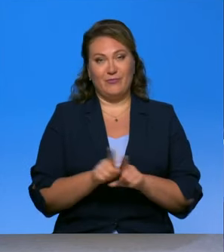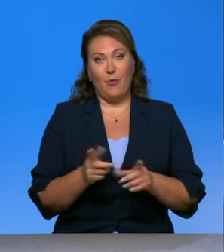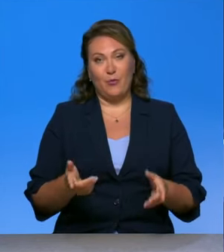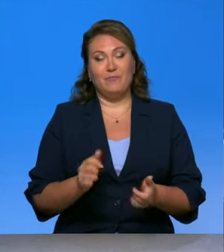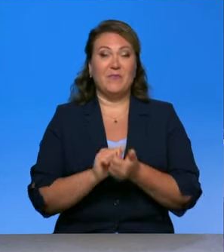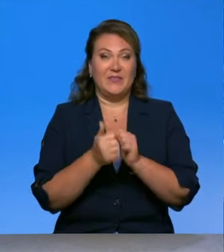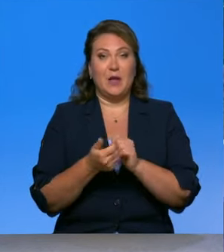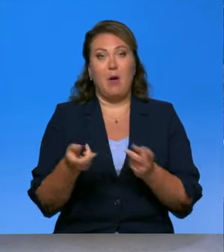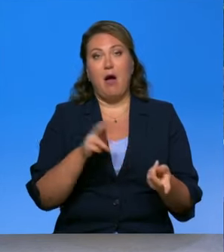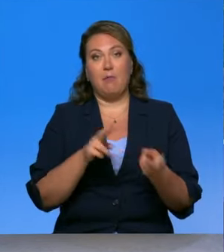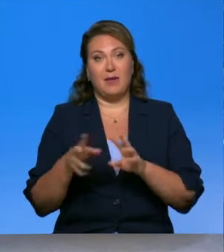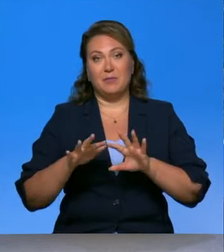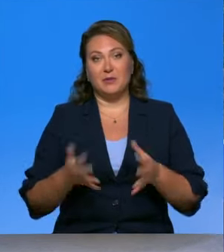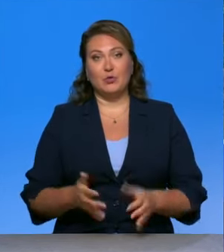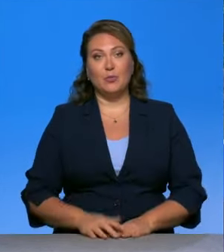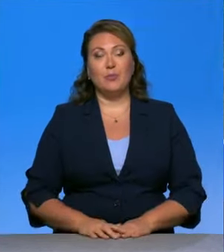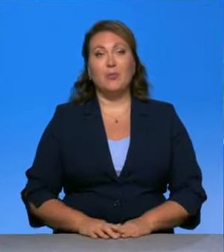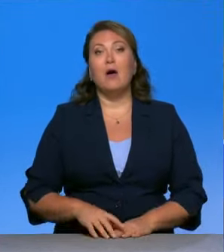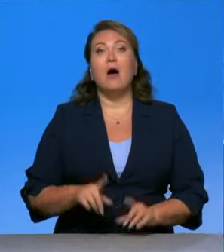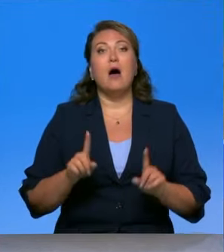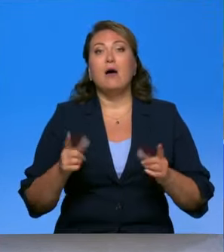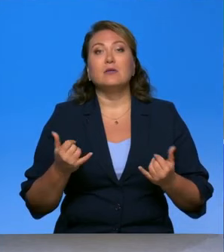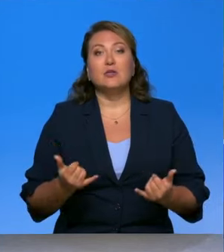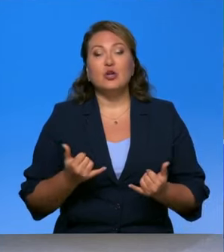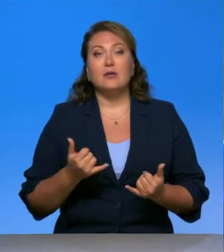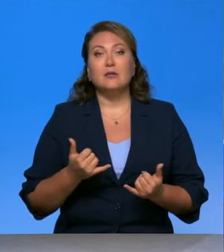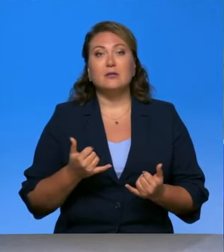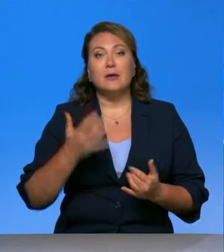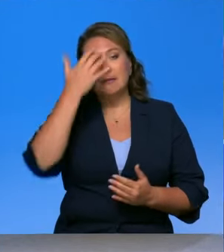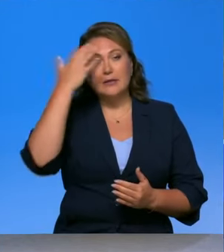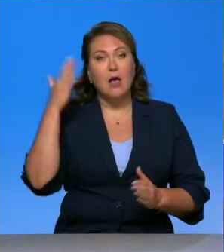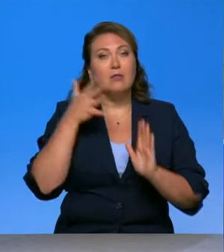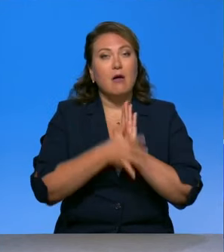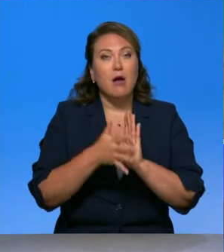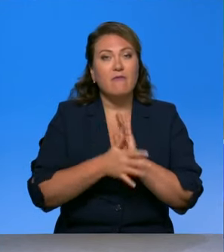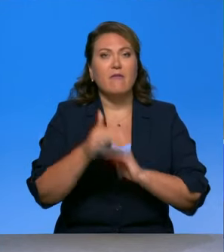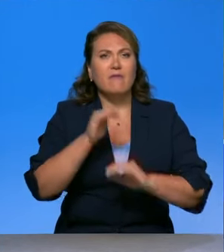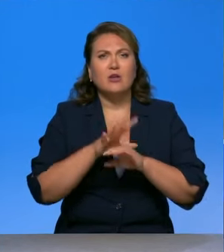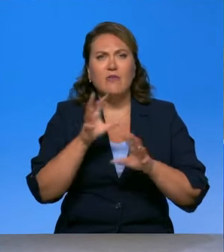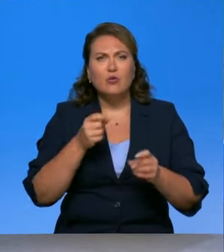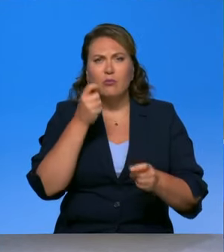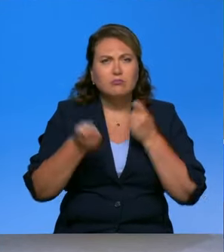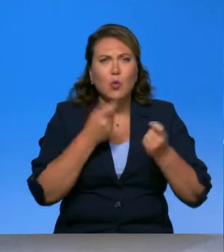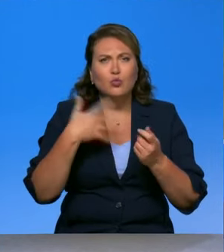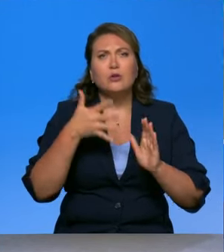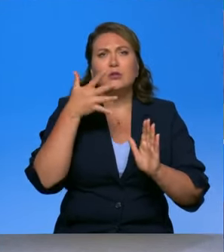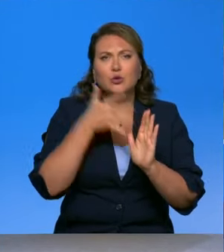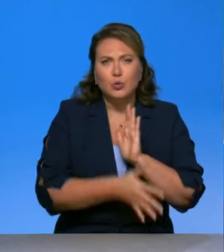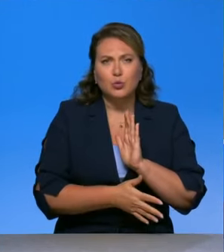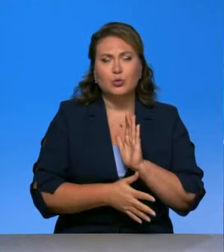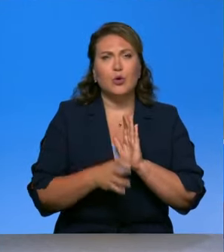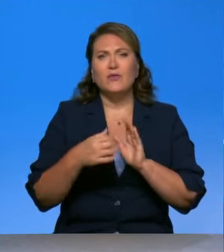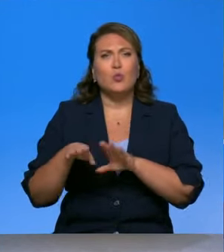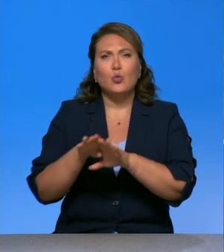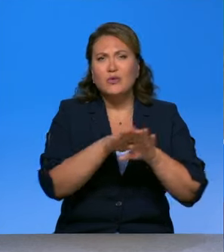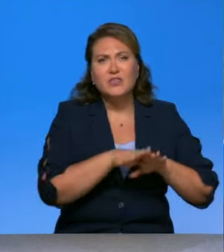вообще сейчас этнография? Потому что есть ощущение, что все изучено. Все уже настолько унифицированы,